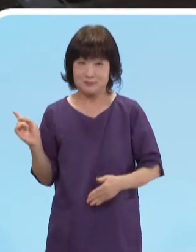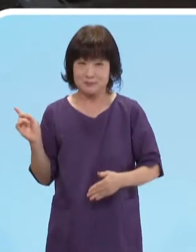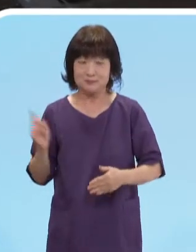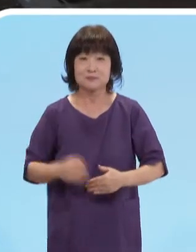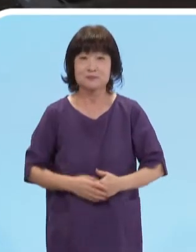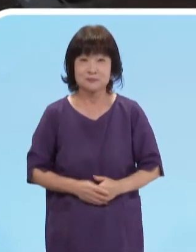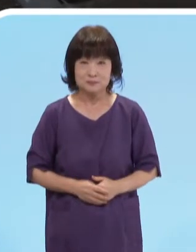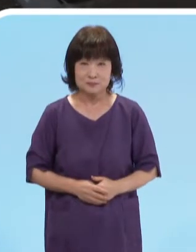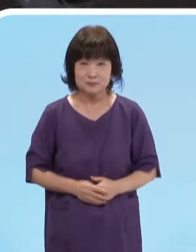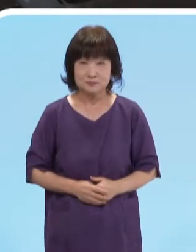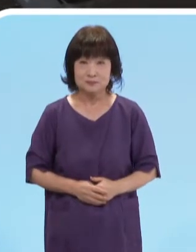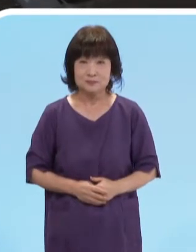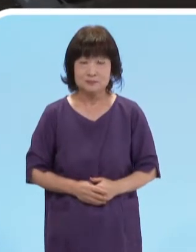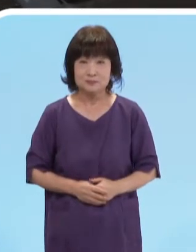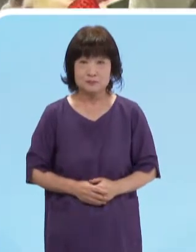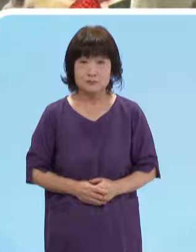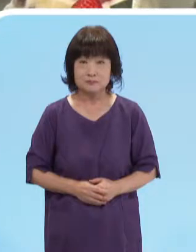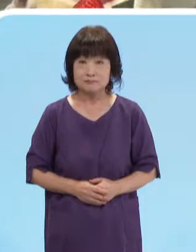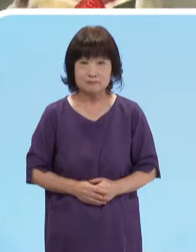バーナ。